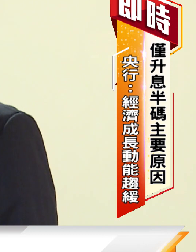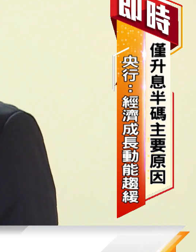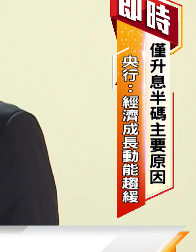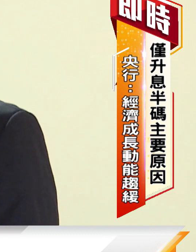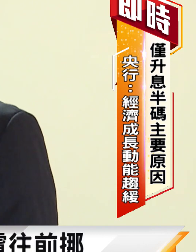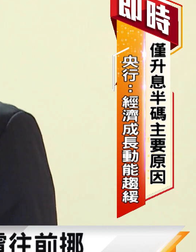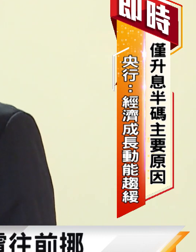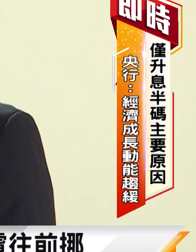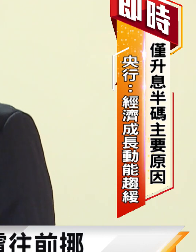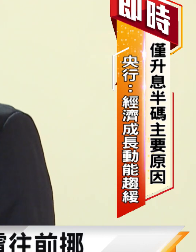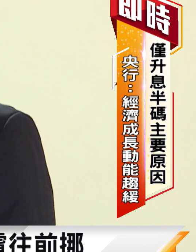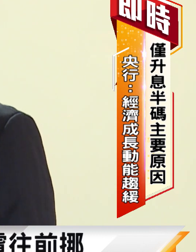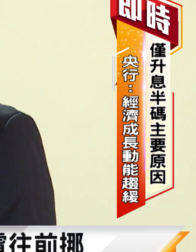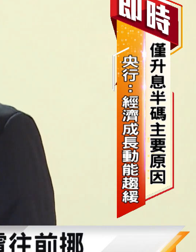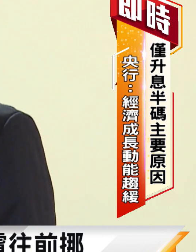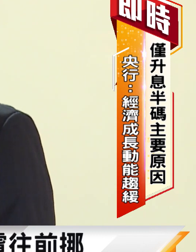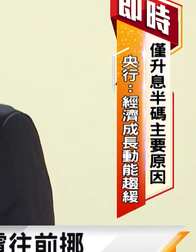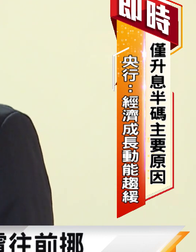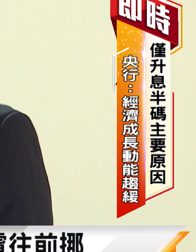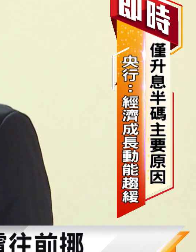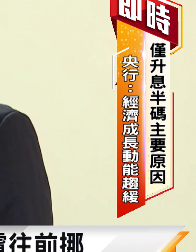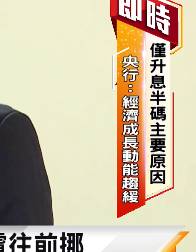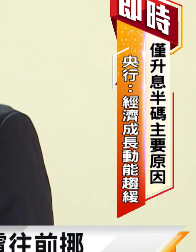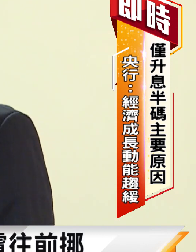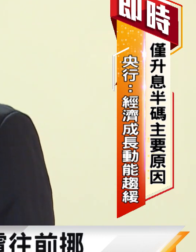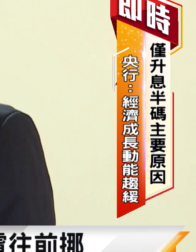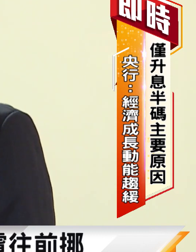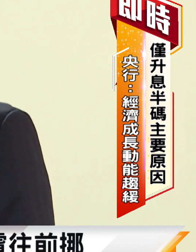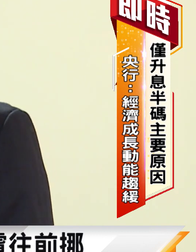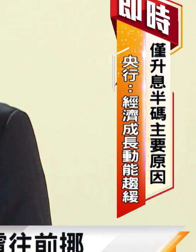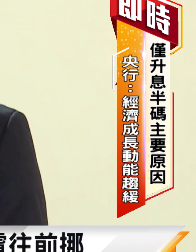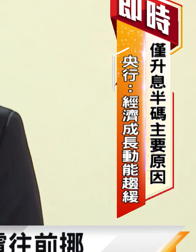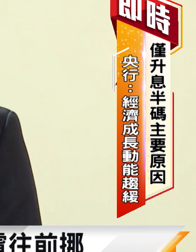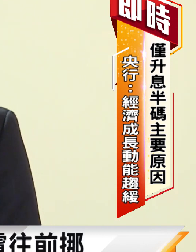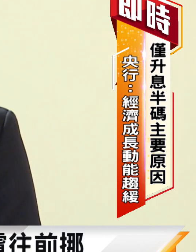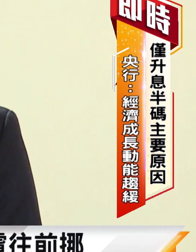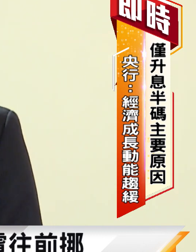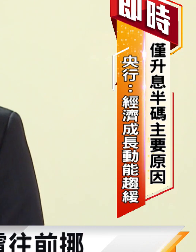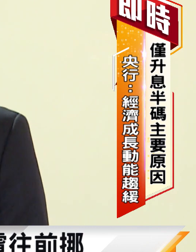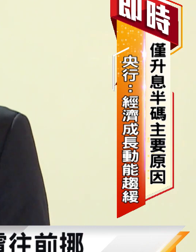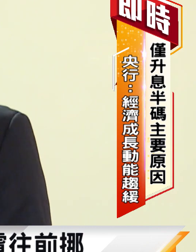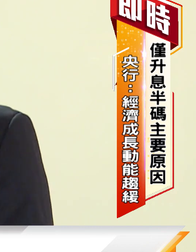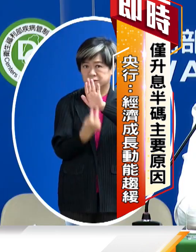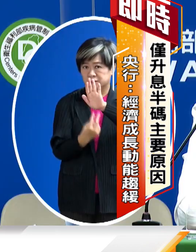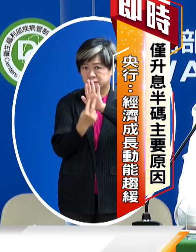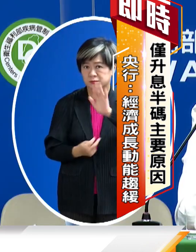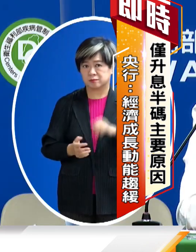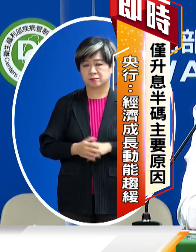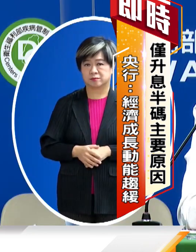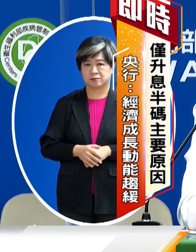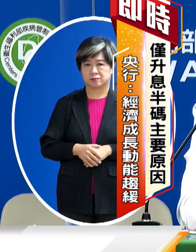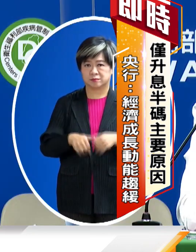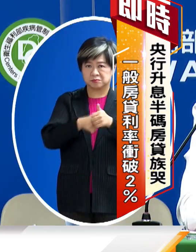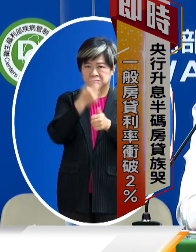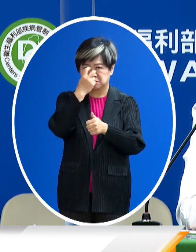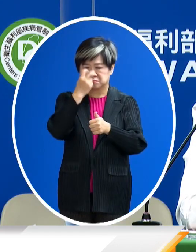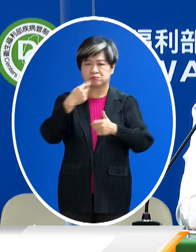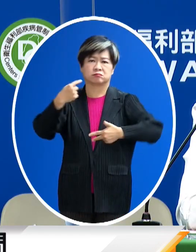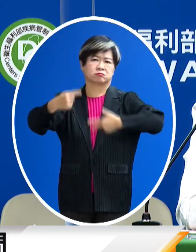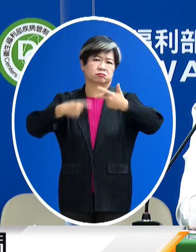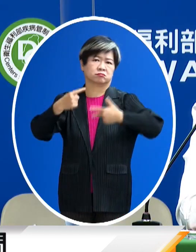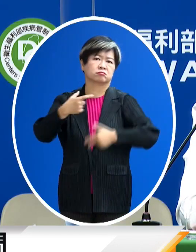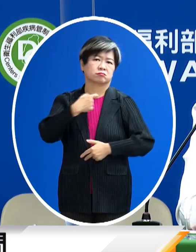的话，事实上我们指挥中心应该也可以再考虑，往前来挪。 观察疫情是需要一周，那